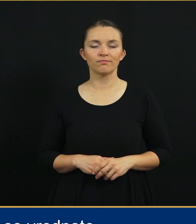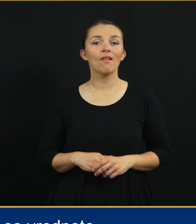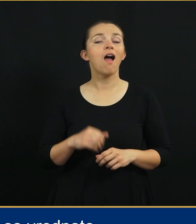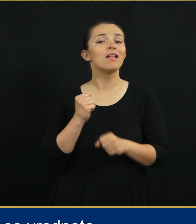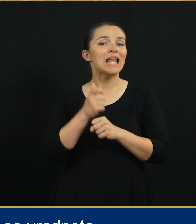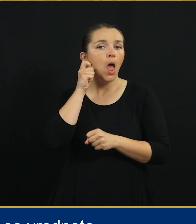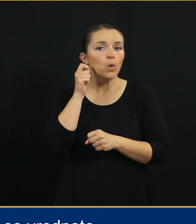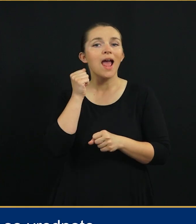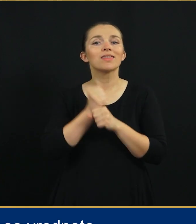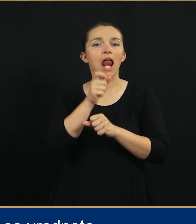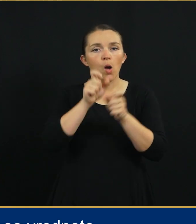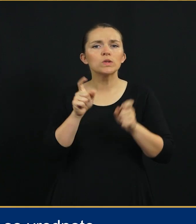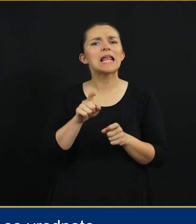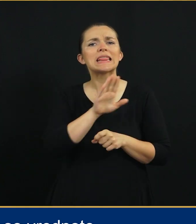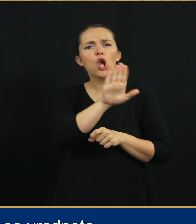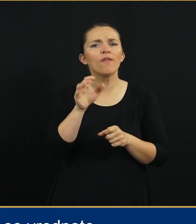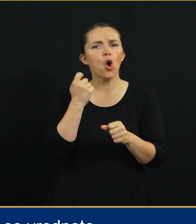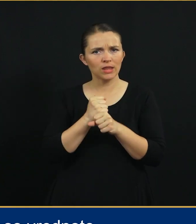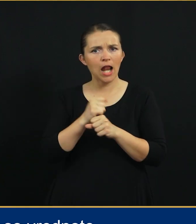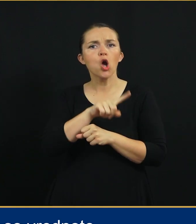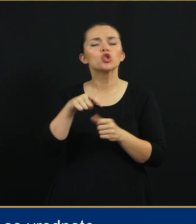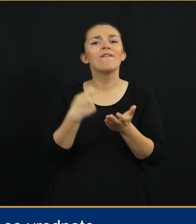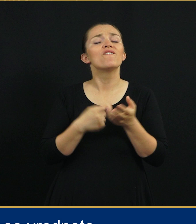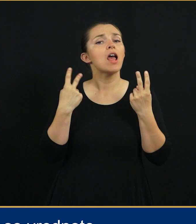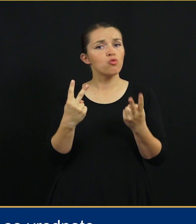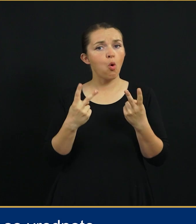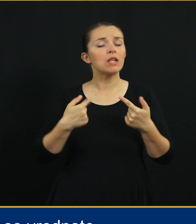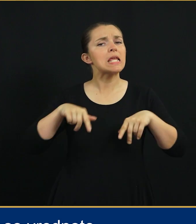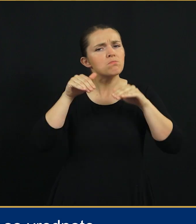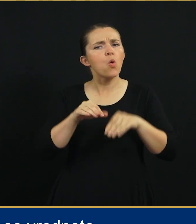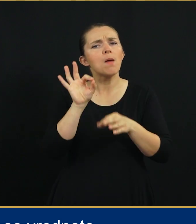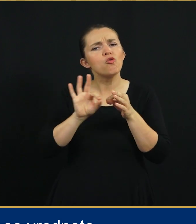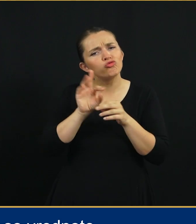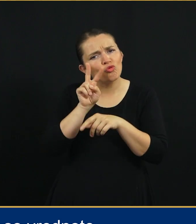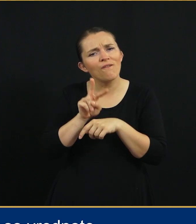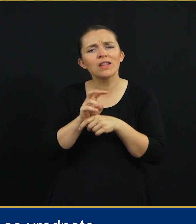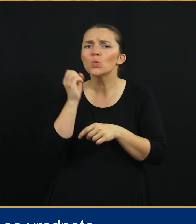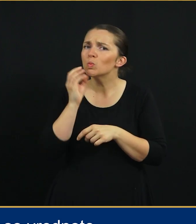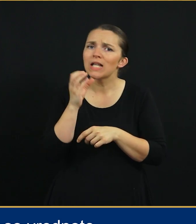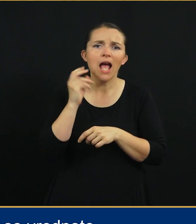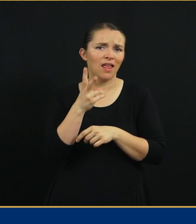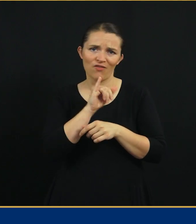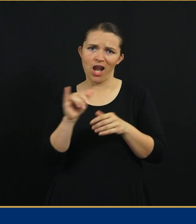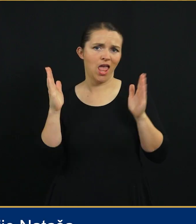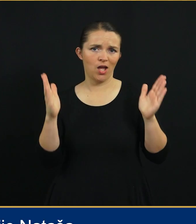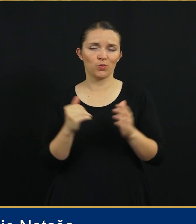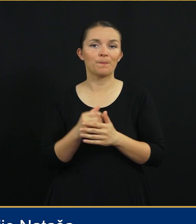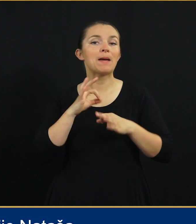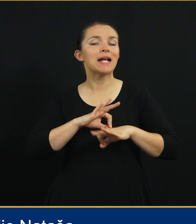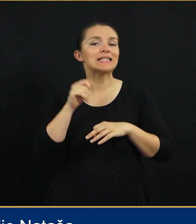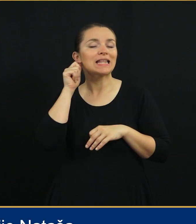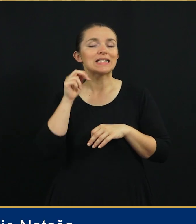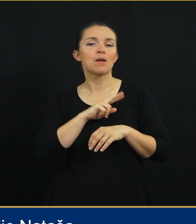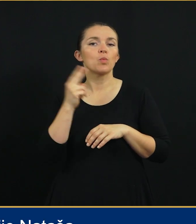Delavke in delavci ter njihovo delo so vrednote, ki jih moramo čuvati vse dni v letu. Predsednica